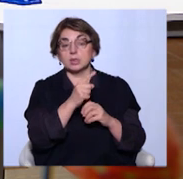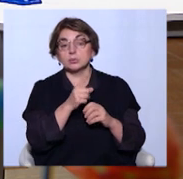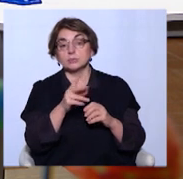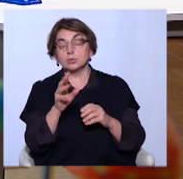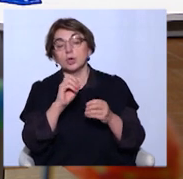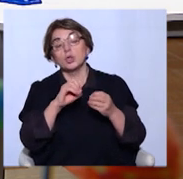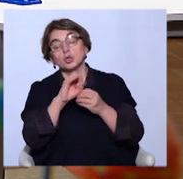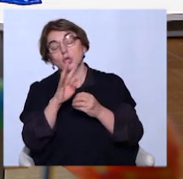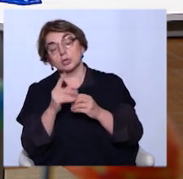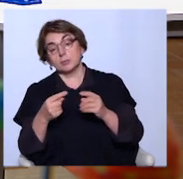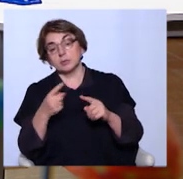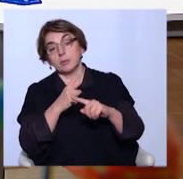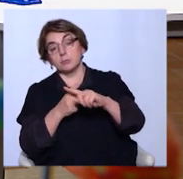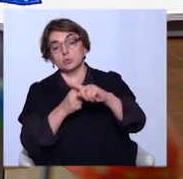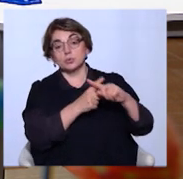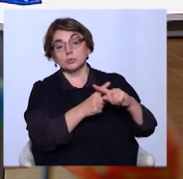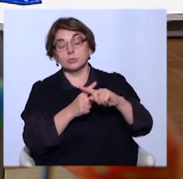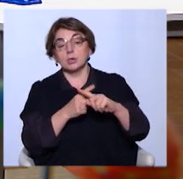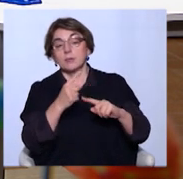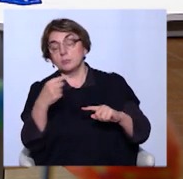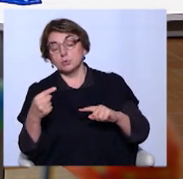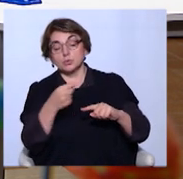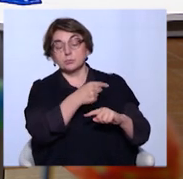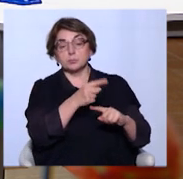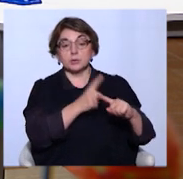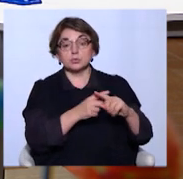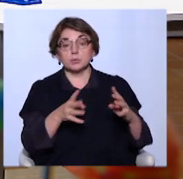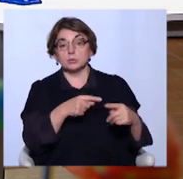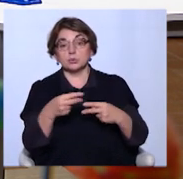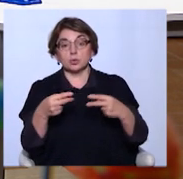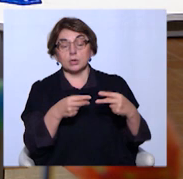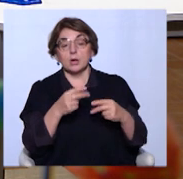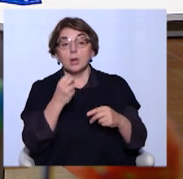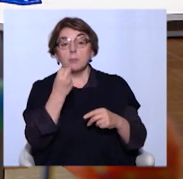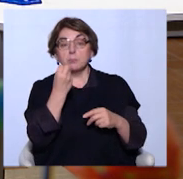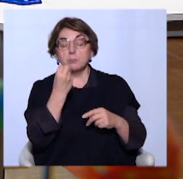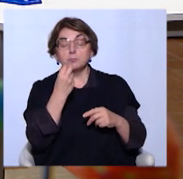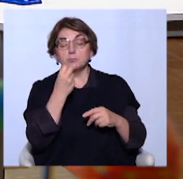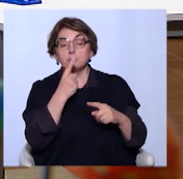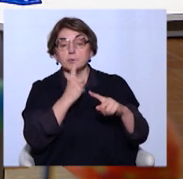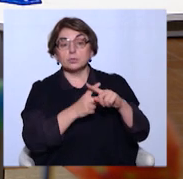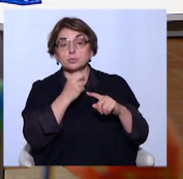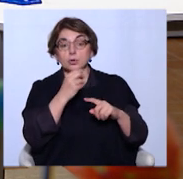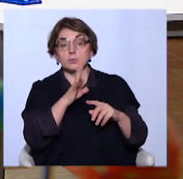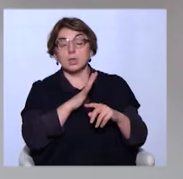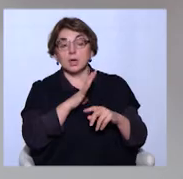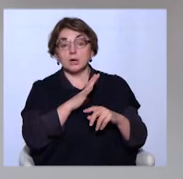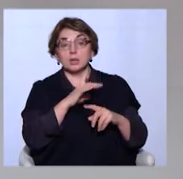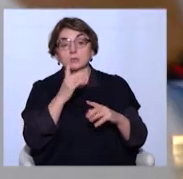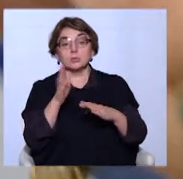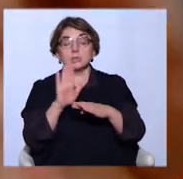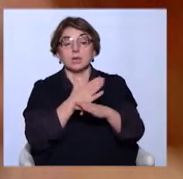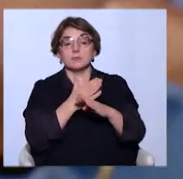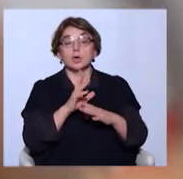პლუს 14-მა მინუს 14 გააბათილოს. მაგრამ შეხედეთ, პლუს 12 გვაქვს 2 ატომ ქრომზე